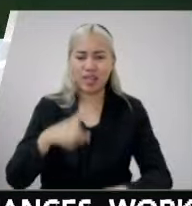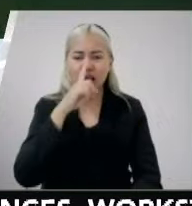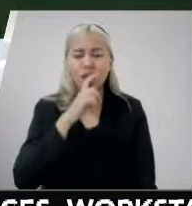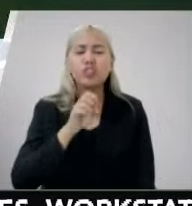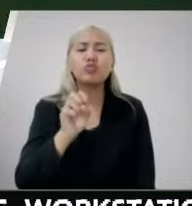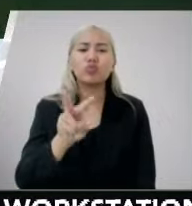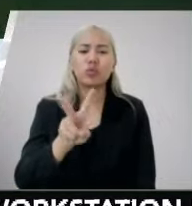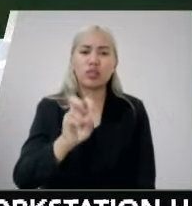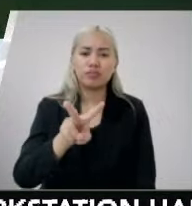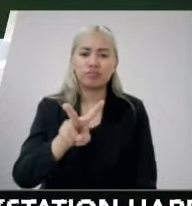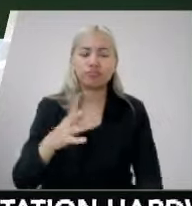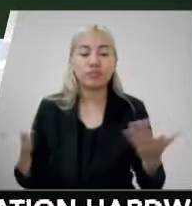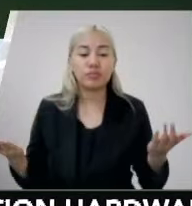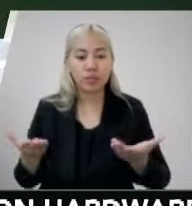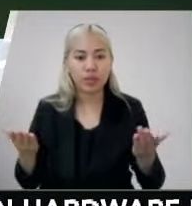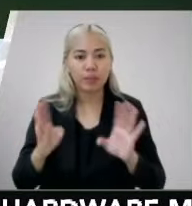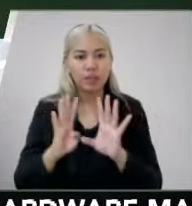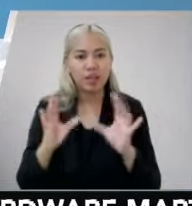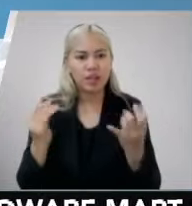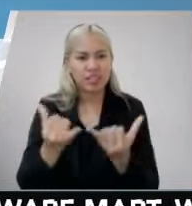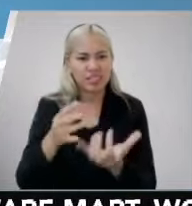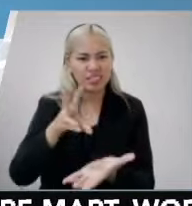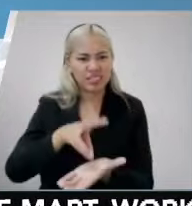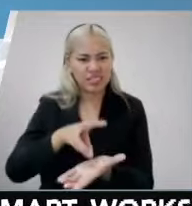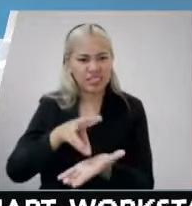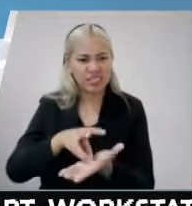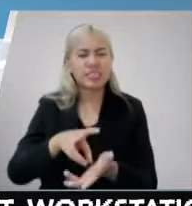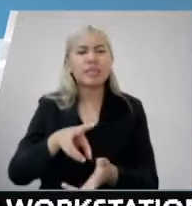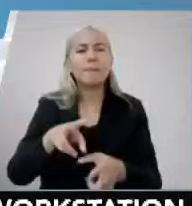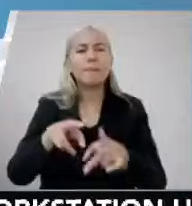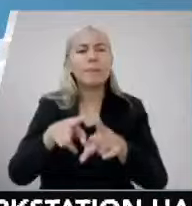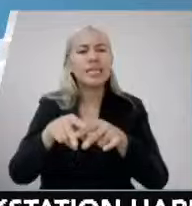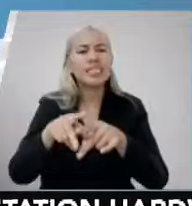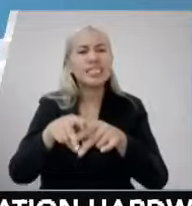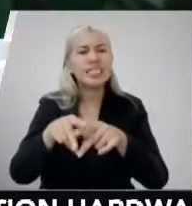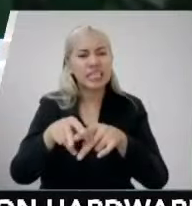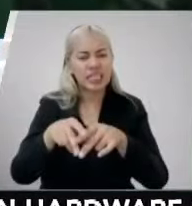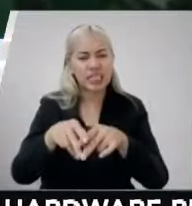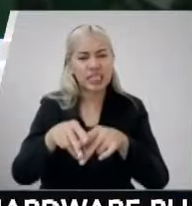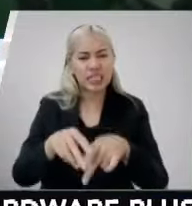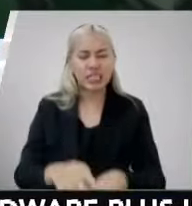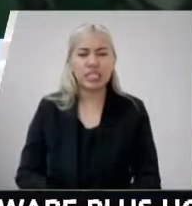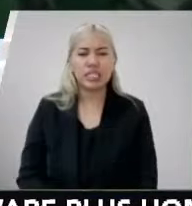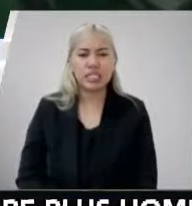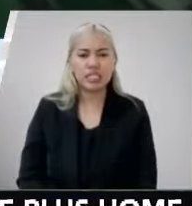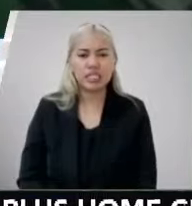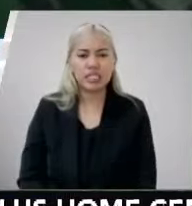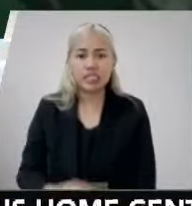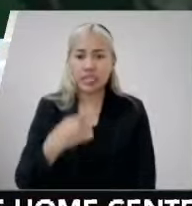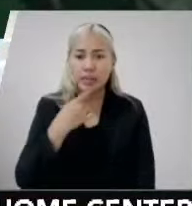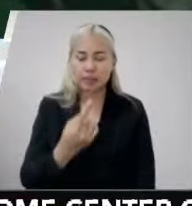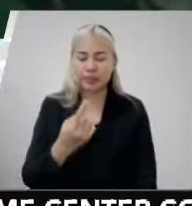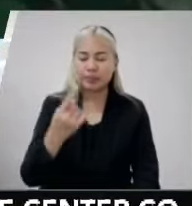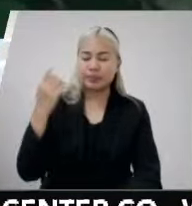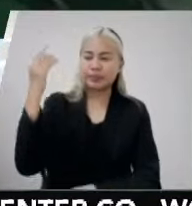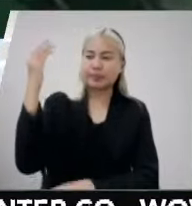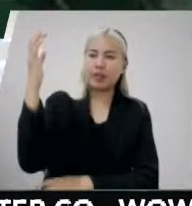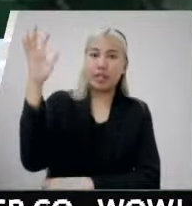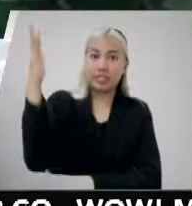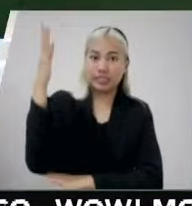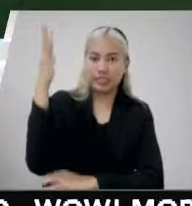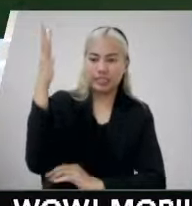duyong San Carlos City Pangasinan kwento ng kaan umakyat ang biktima sa puno para kunin ang sumabit na